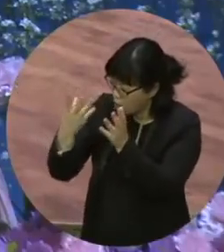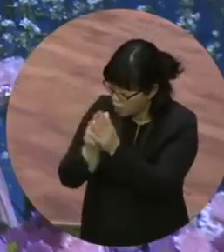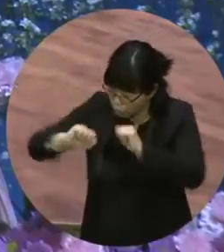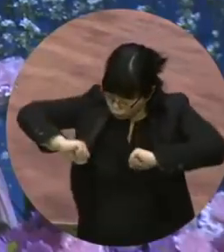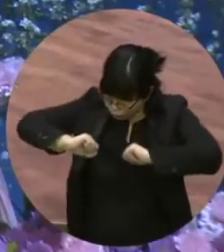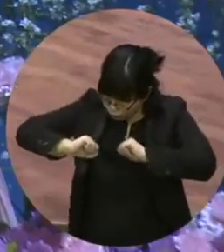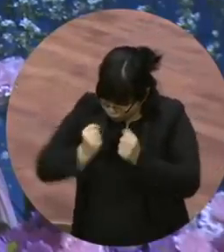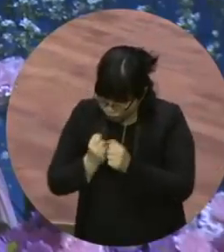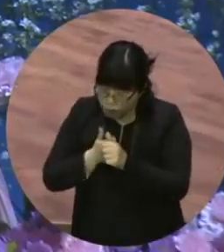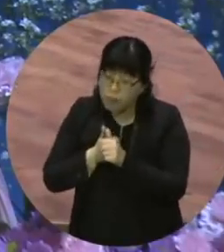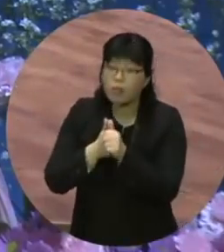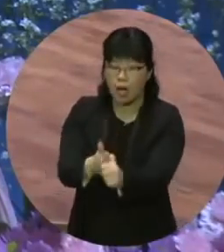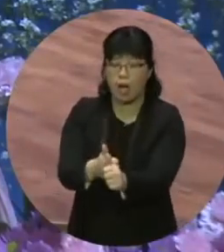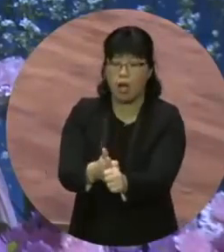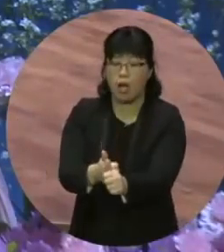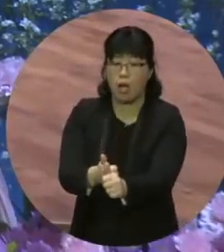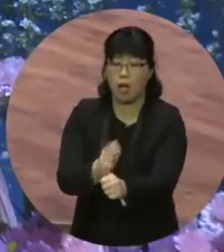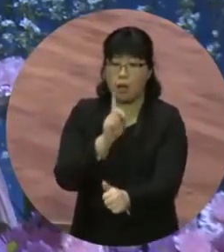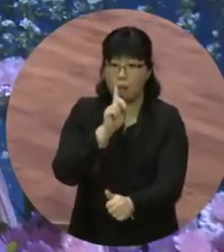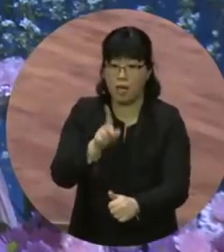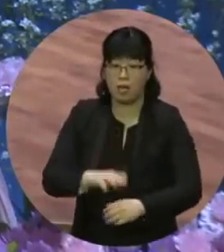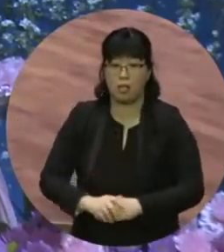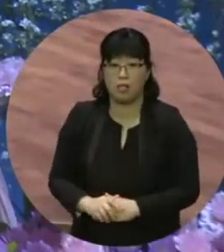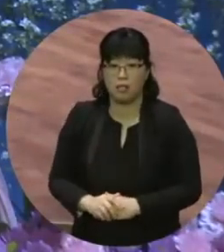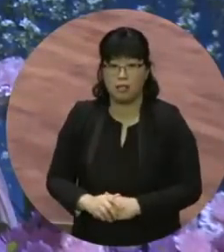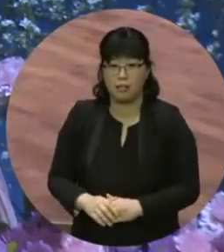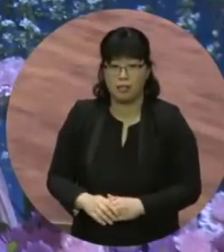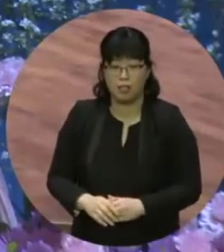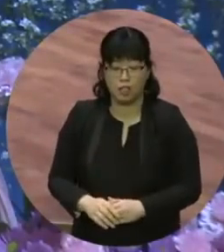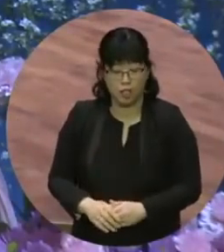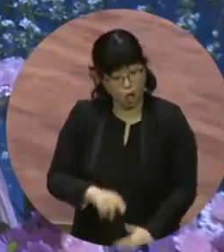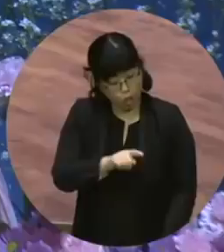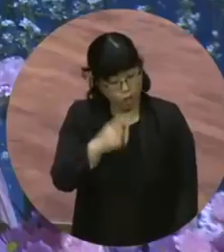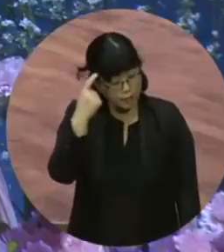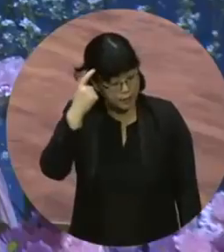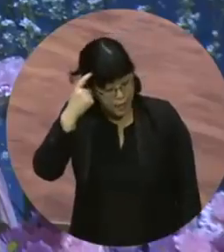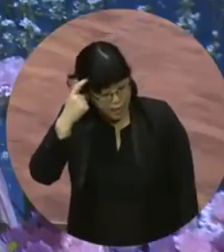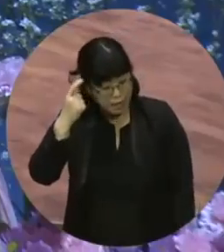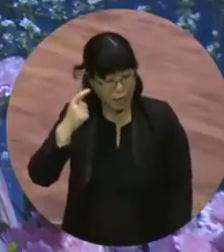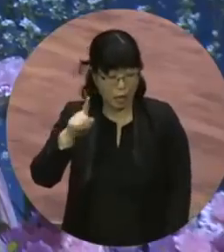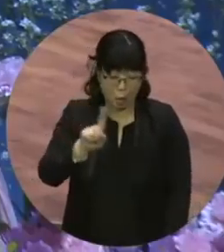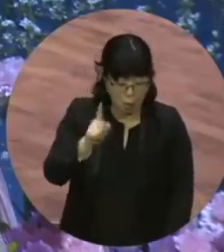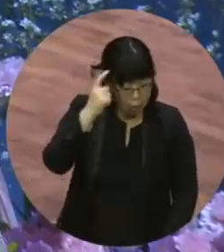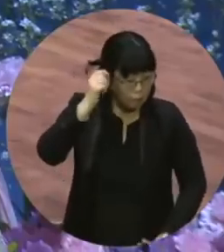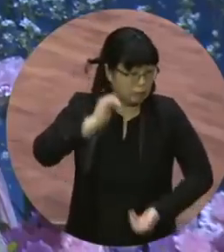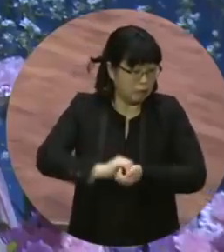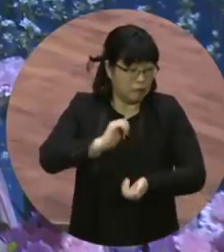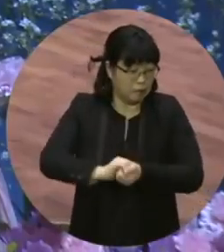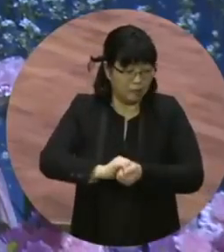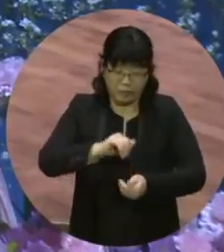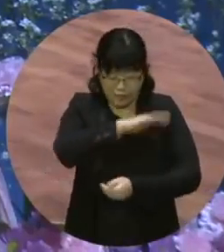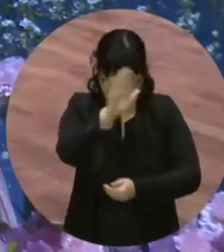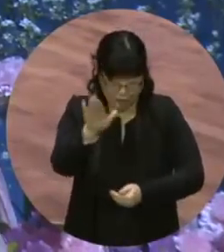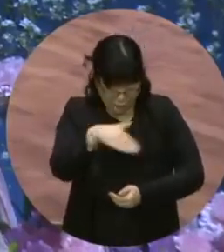네 생각, 너 고정관념, 너 편견 다 내려놓고 지금까지 언약과 상관없이 산 모습의